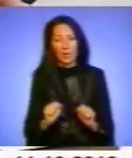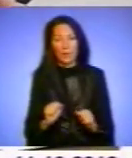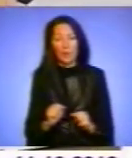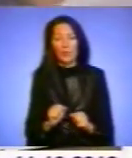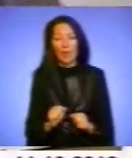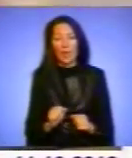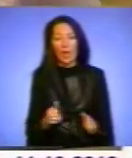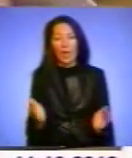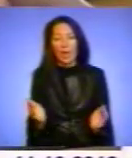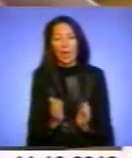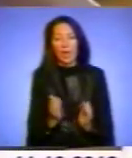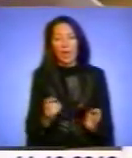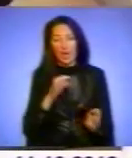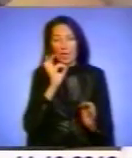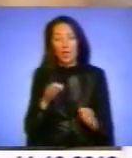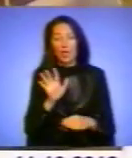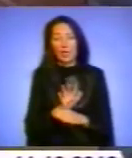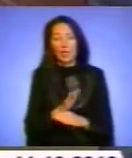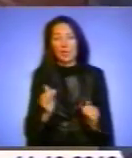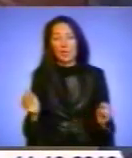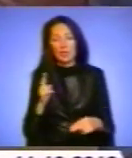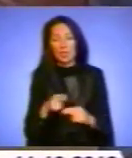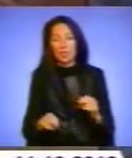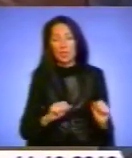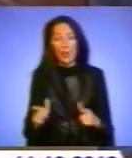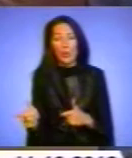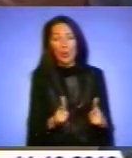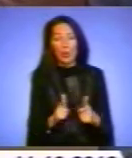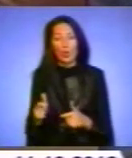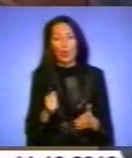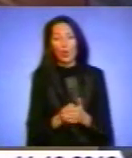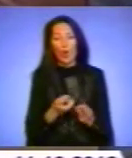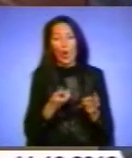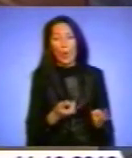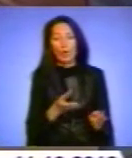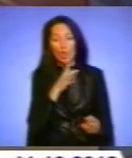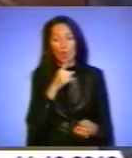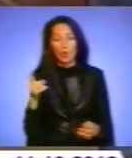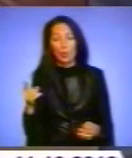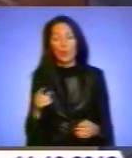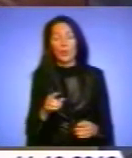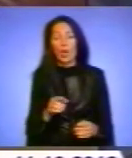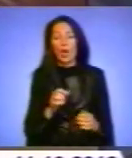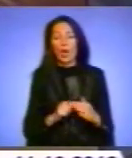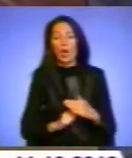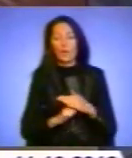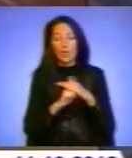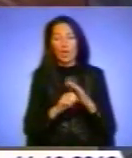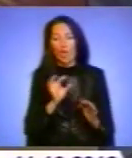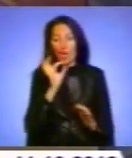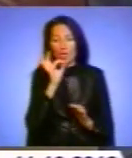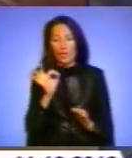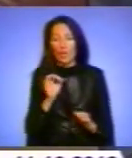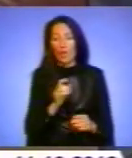завершити підготовку до опалювального сезону. Відповідально заявляю, жодного підвищення після виборів на